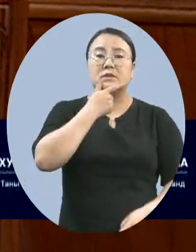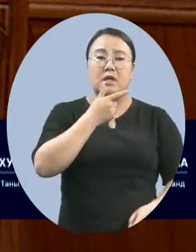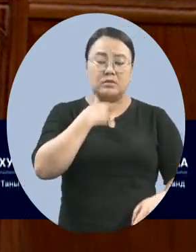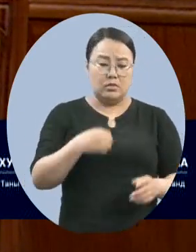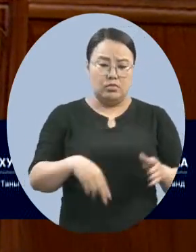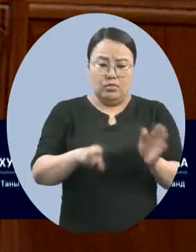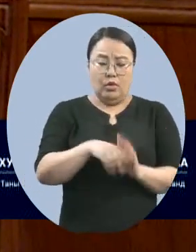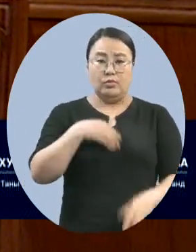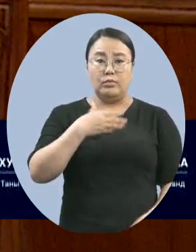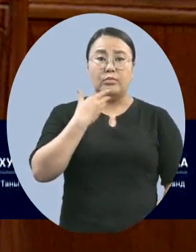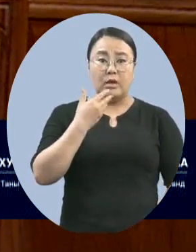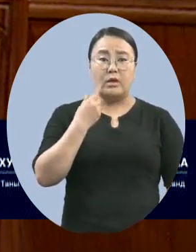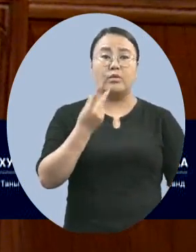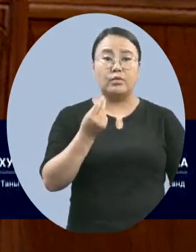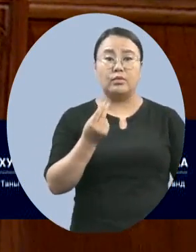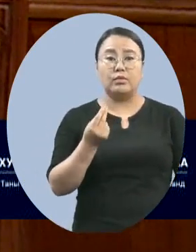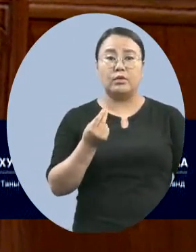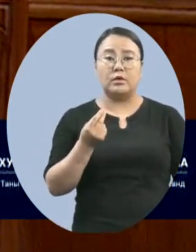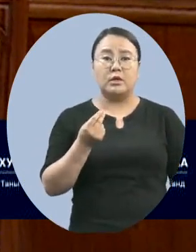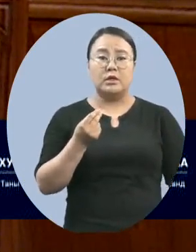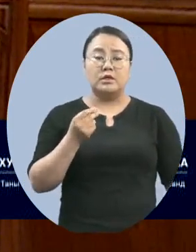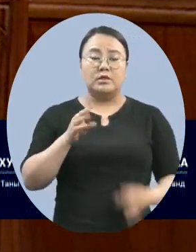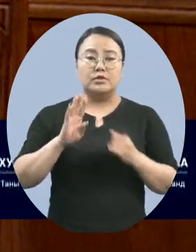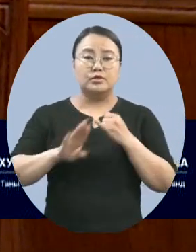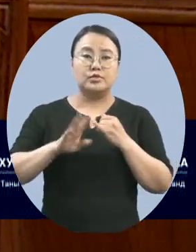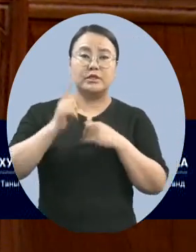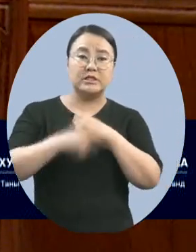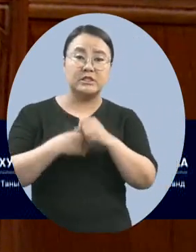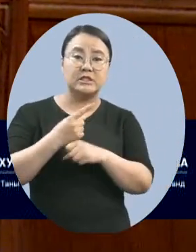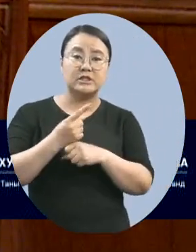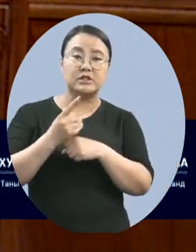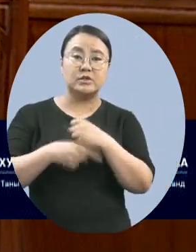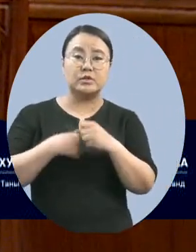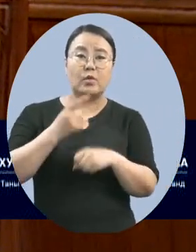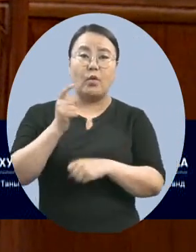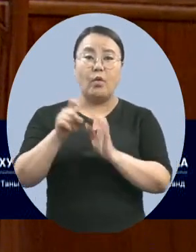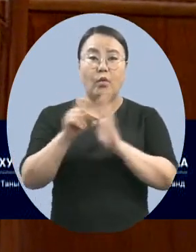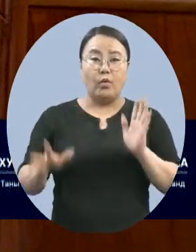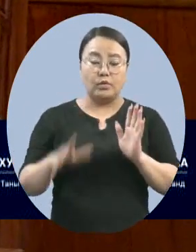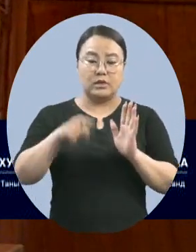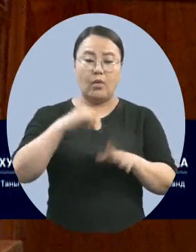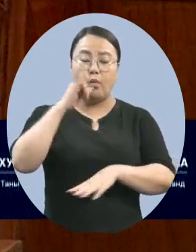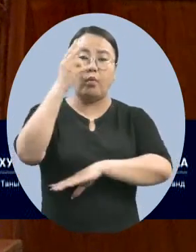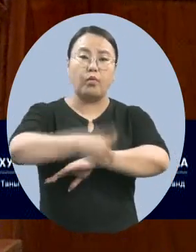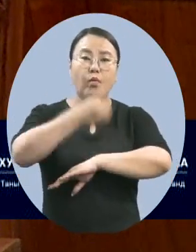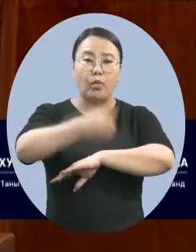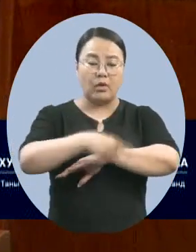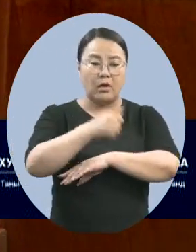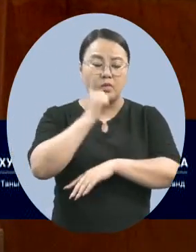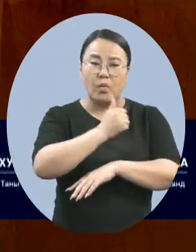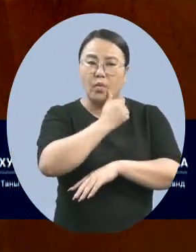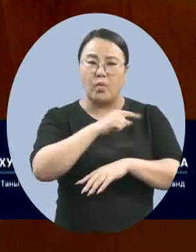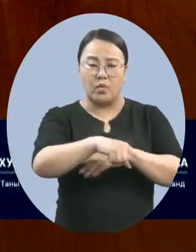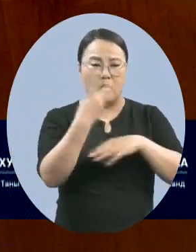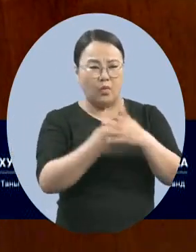энэ боломж гараагүй. Сүүлийн жил гарын хугацаанд энэ уулуурхай дагсан энэ нэг том далд эдийн засгийн нөлөөд нь